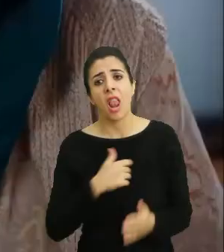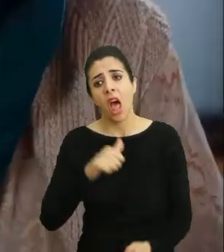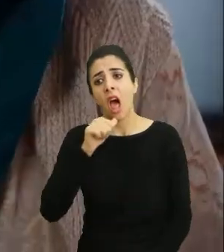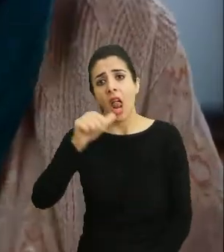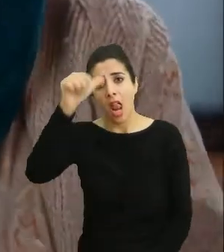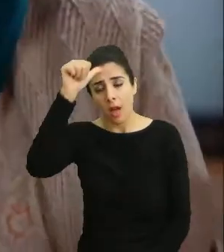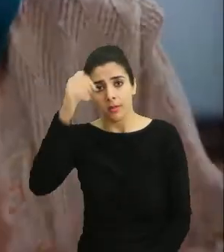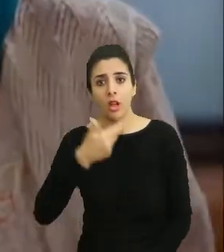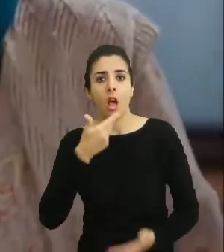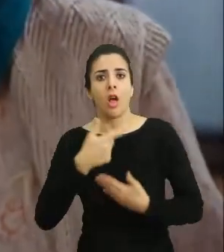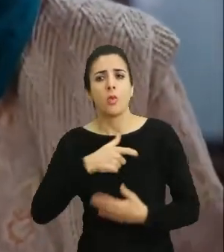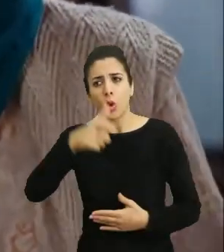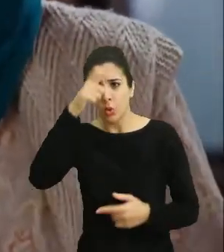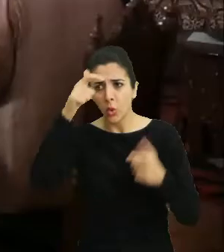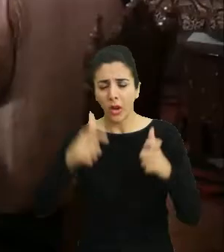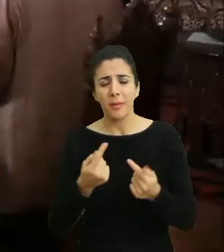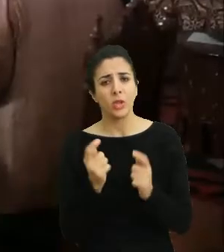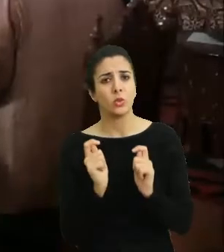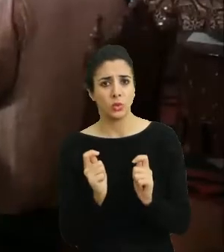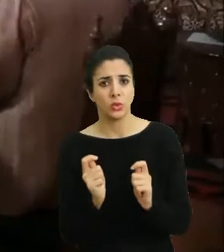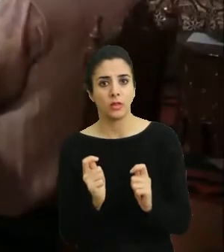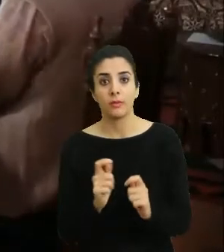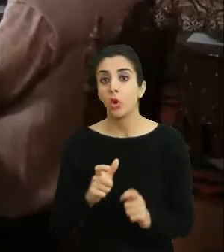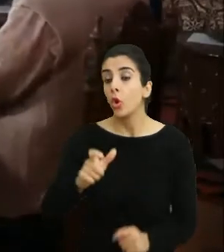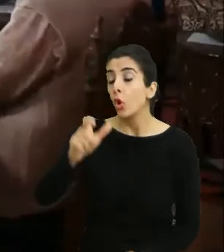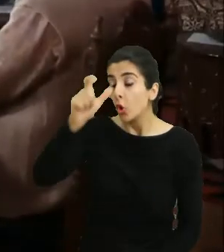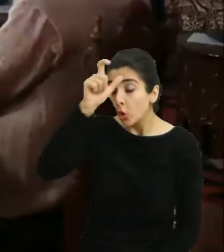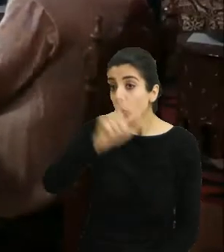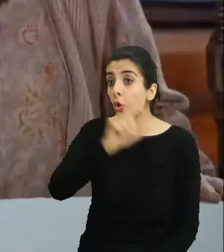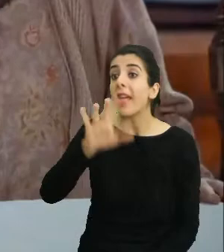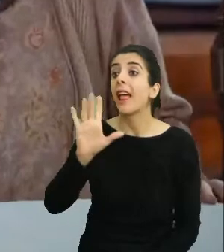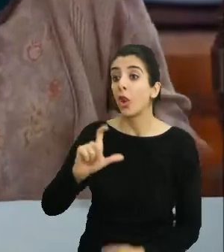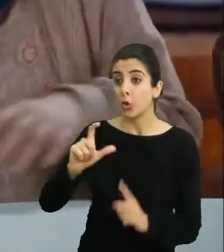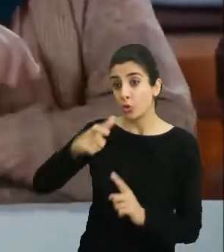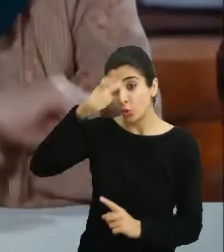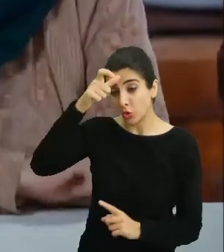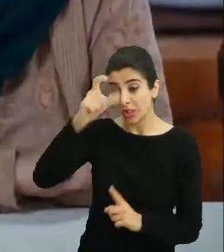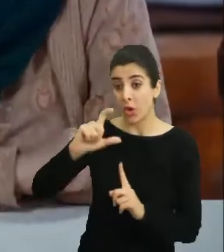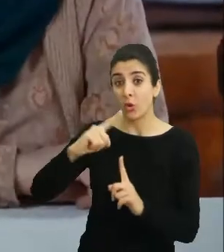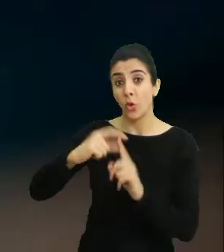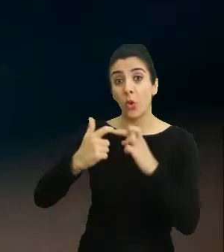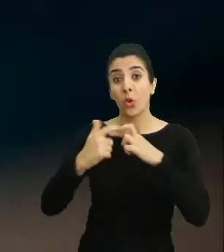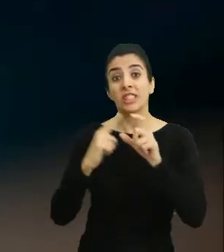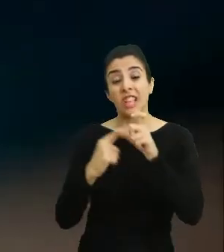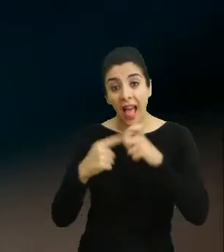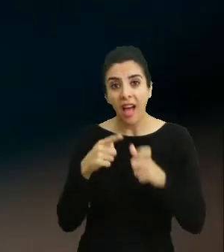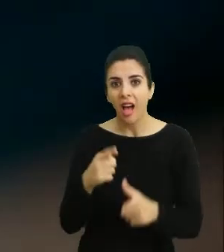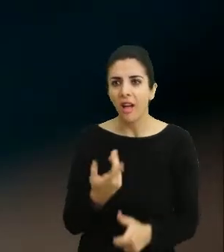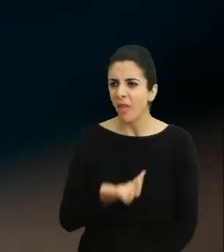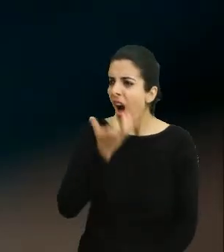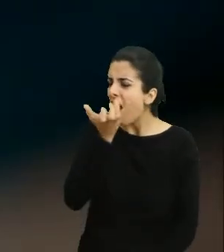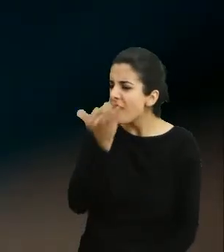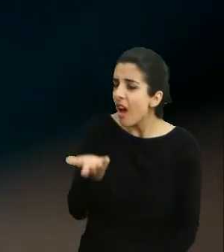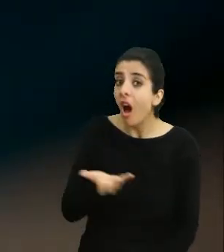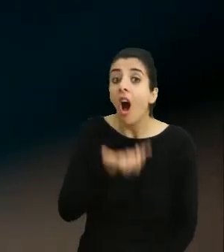Arapça, Türkiye bana zor. Türkiye değil, Türkçe. Ayva, Türkçe. Ayva da